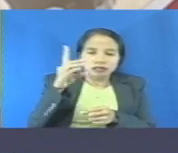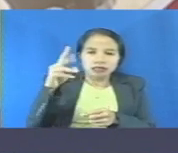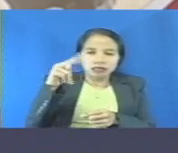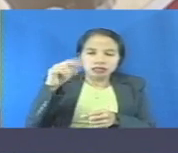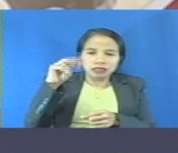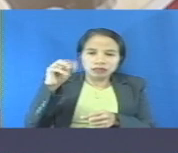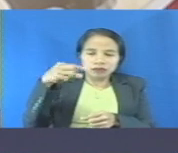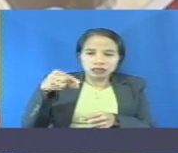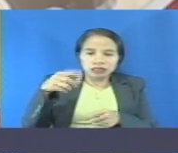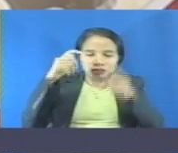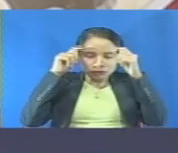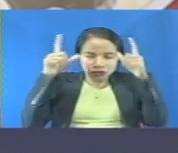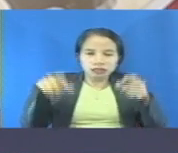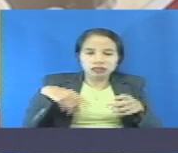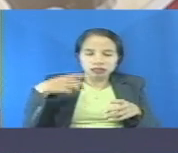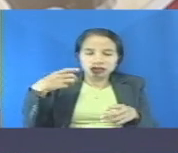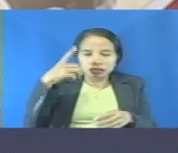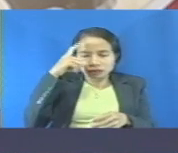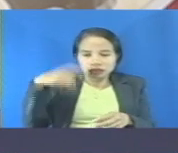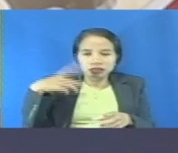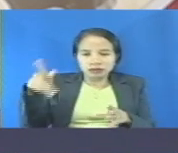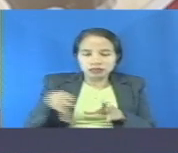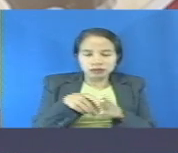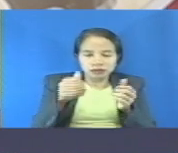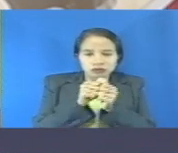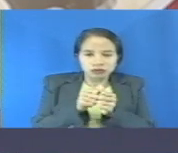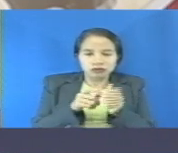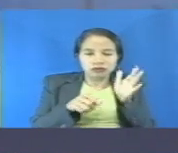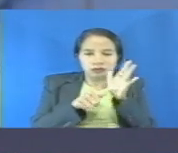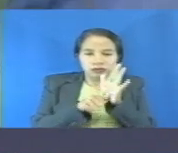Leste. Tambah nih, mai kita kompanya mutuk ho a presentadora Ersilarego.